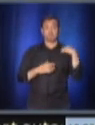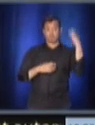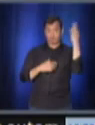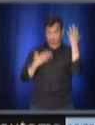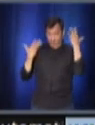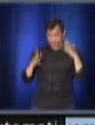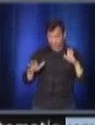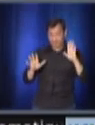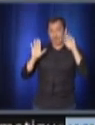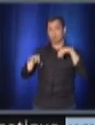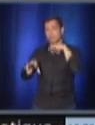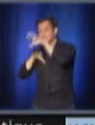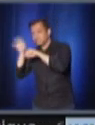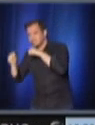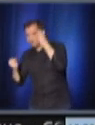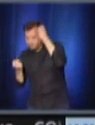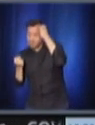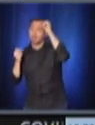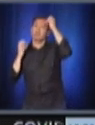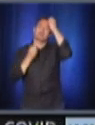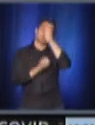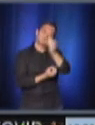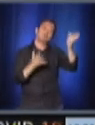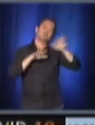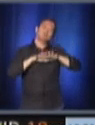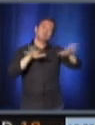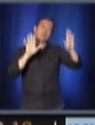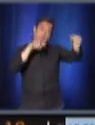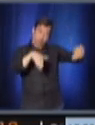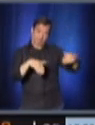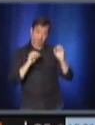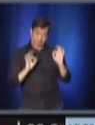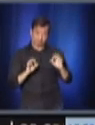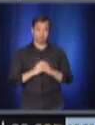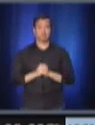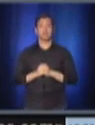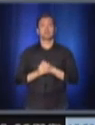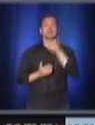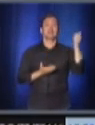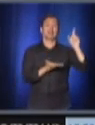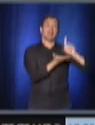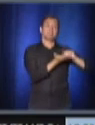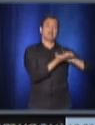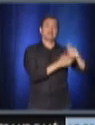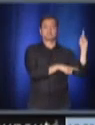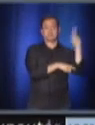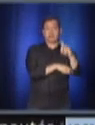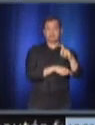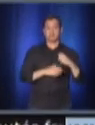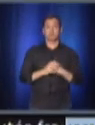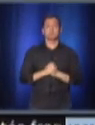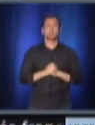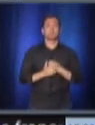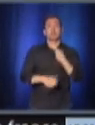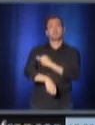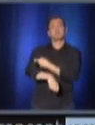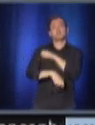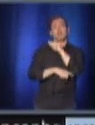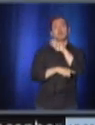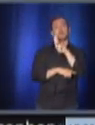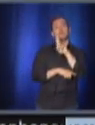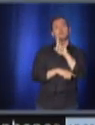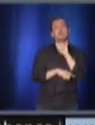pour donner plus d'informations. Merci. Okay. Prochaine question, la presse. Oui, derrière la coursière, la presse. Docteur Arruda, petite question. Il y a une